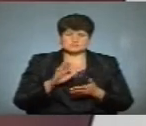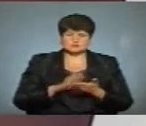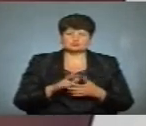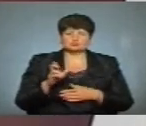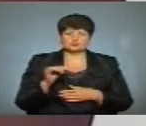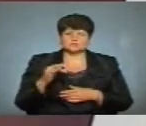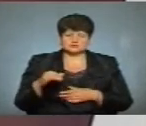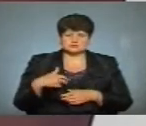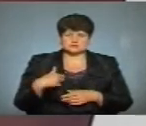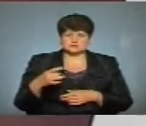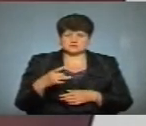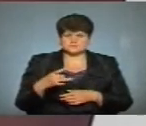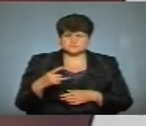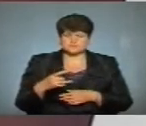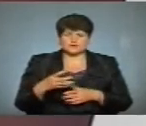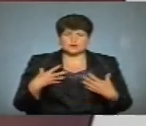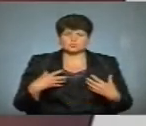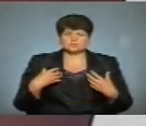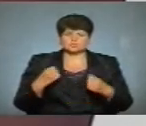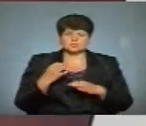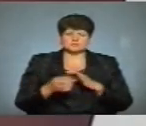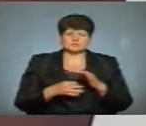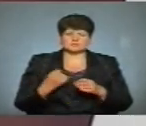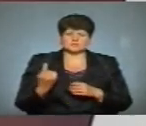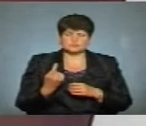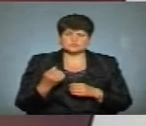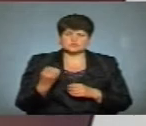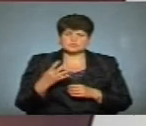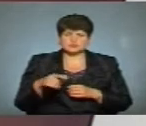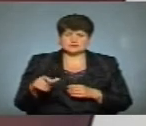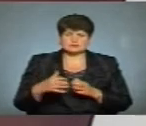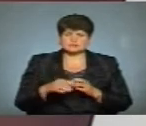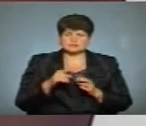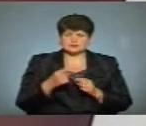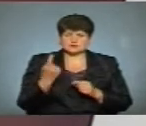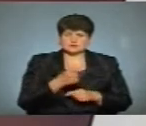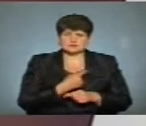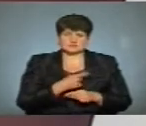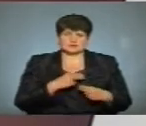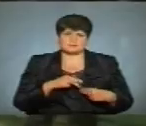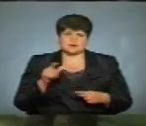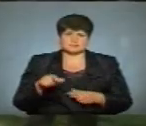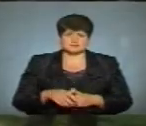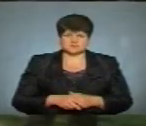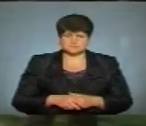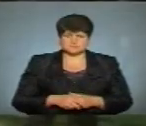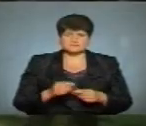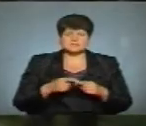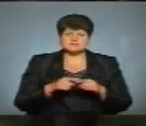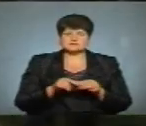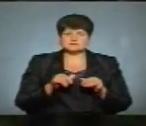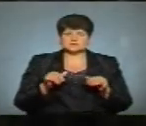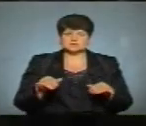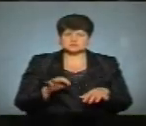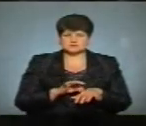Бучицькому і Зеліщині. Ліщицькому районах. Одужали за добу в області 14 людей, серед них один медичний працівник. Ріст